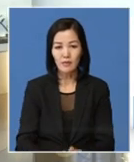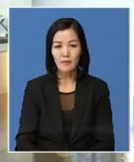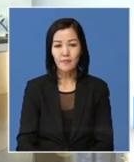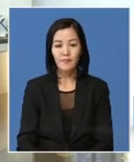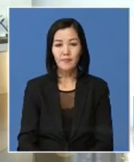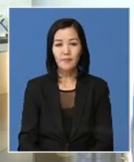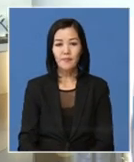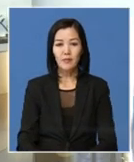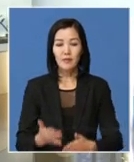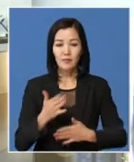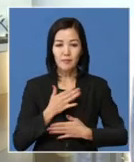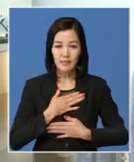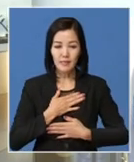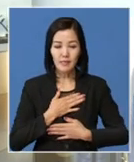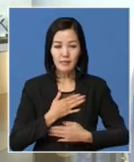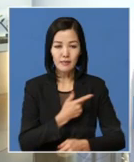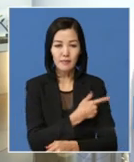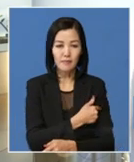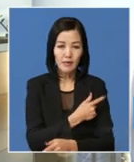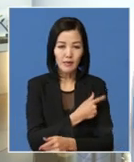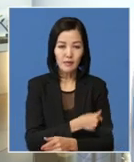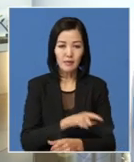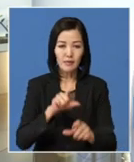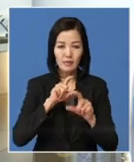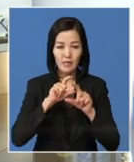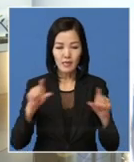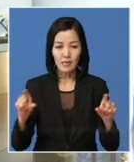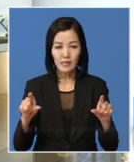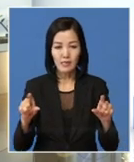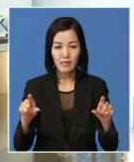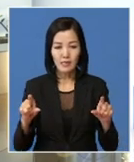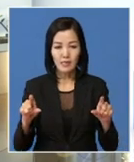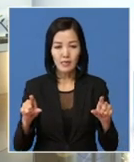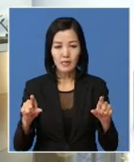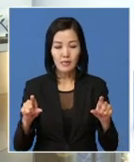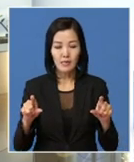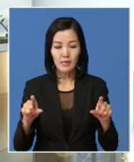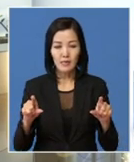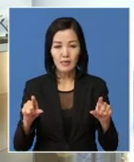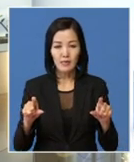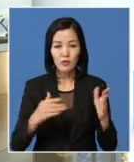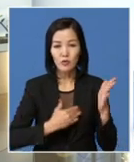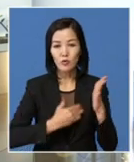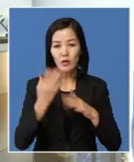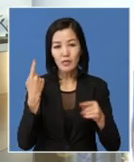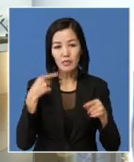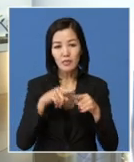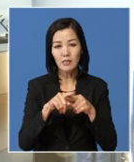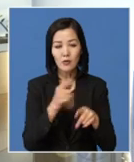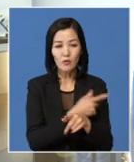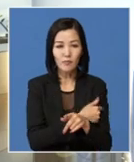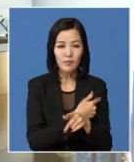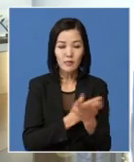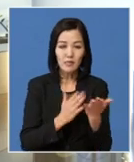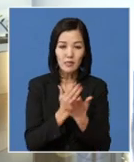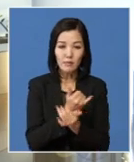нашей больнице проводятся высокотехнологичные медицинские услуги. Біздің ауруханамызда жоғары технологиялық медициналық